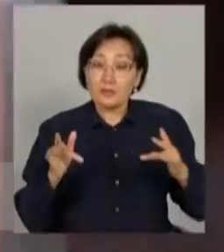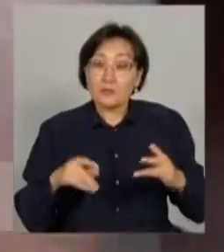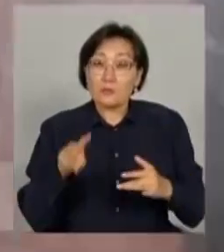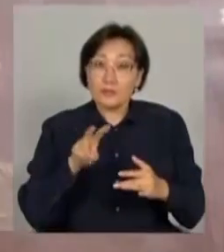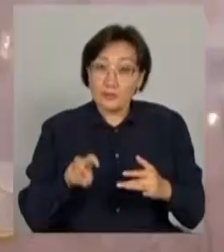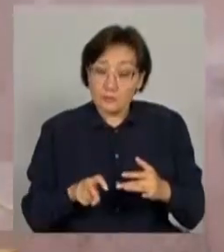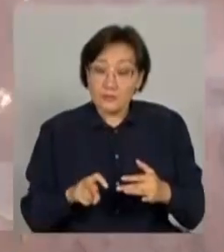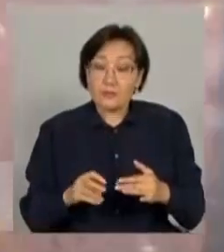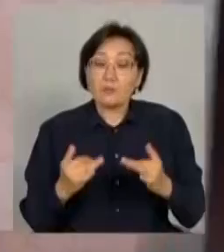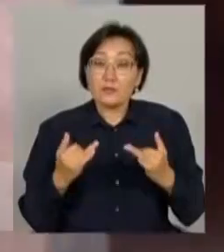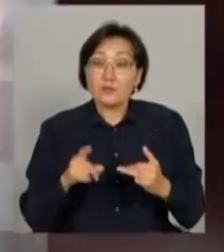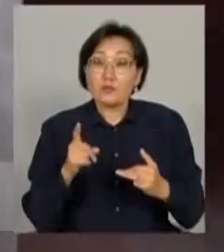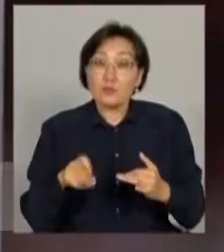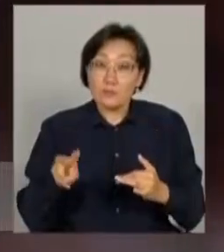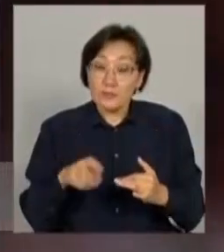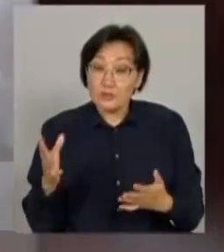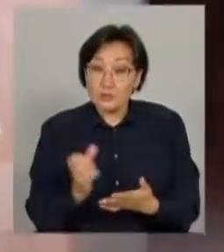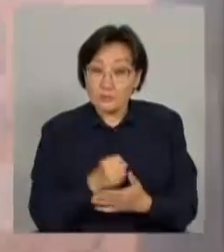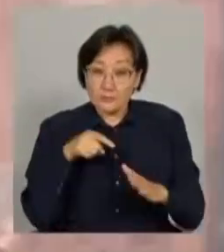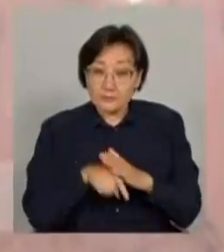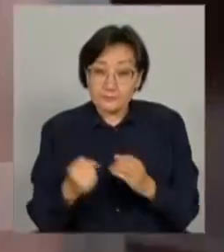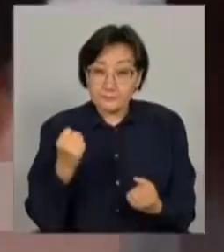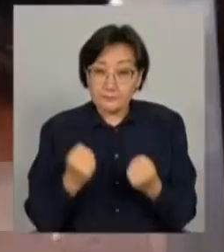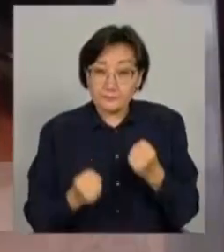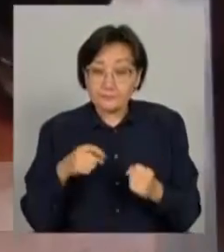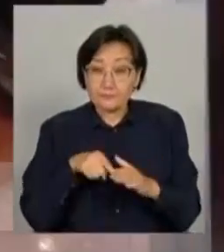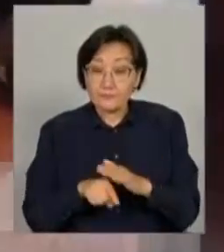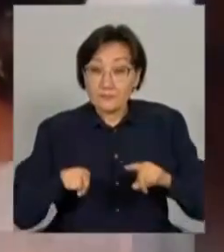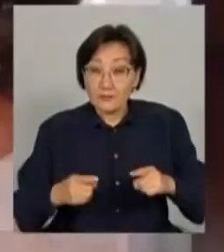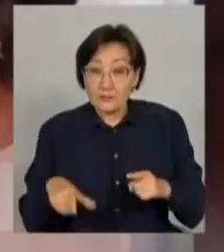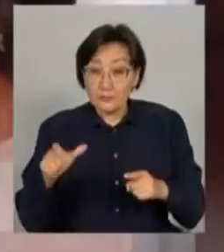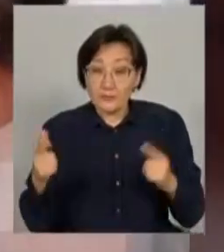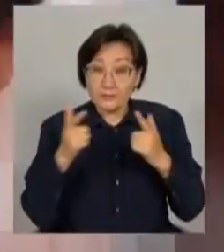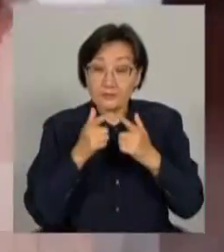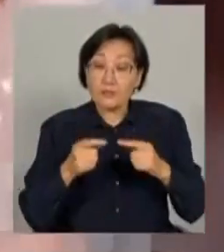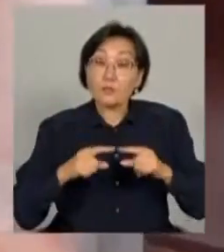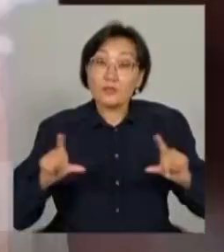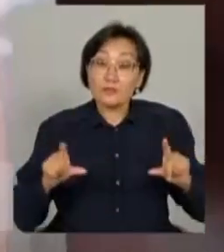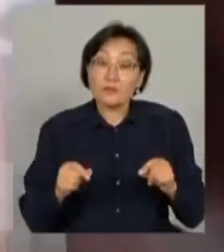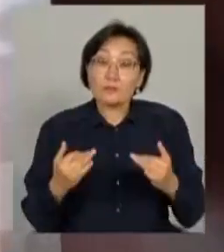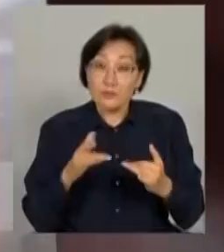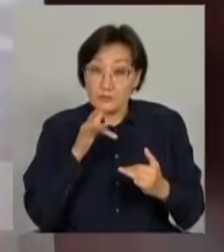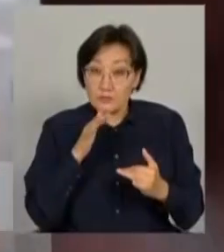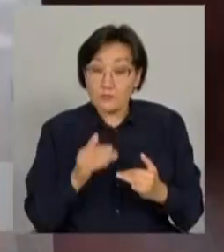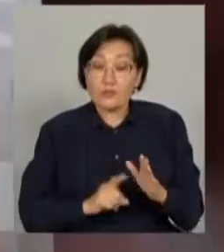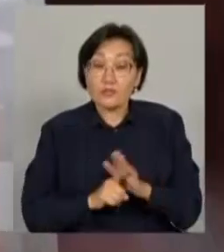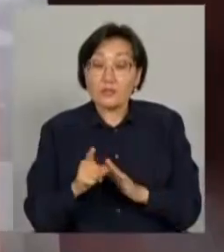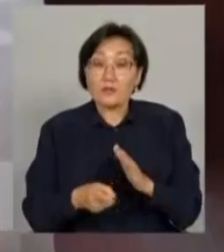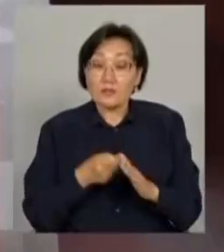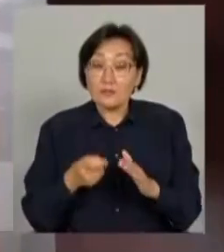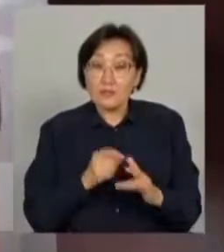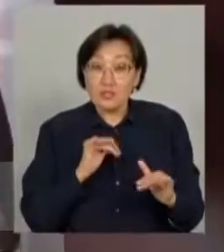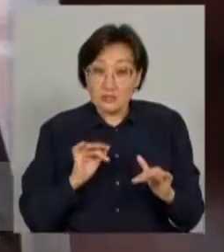Три ненастоящие 100-долларовые купюры нашли в машине у одного из задержанных. По информации агентства, в настоящее время начато